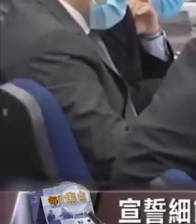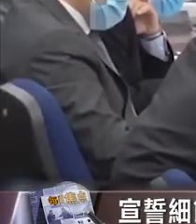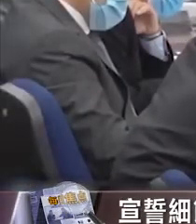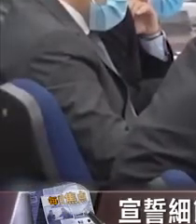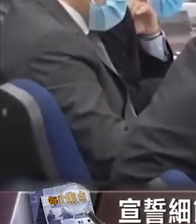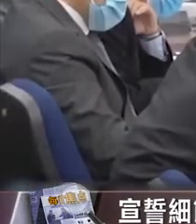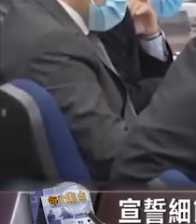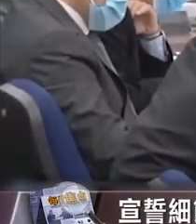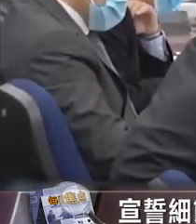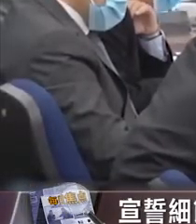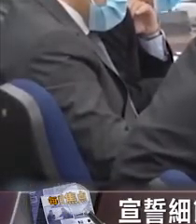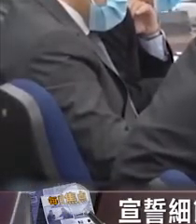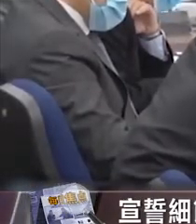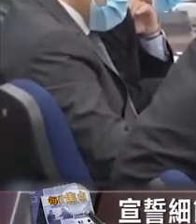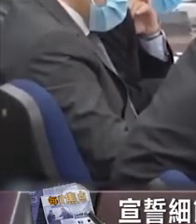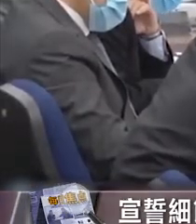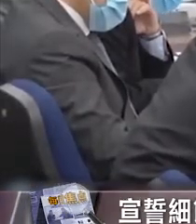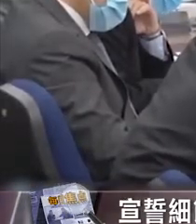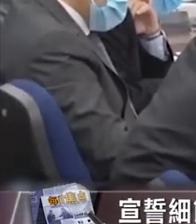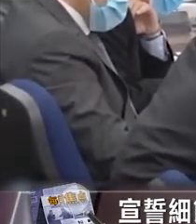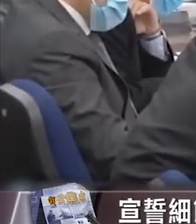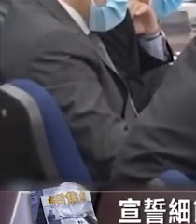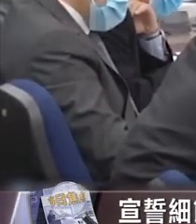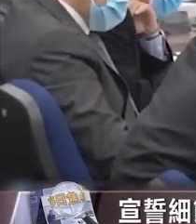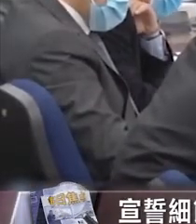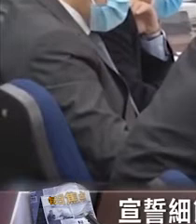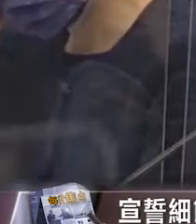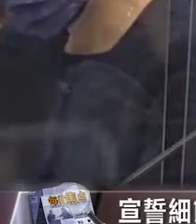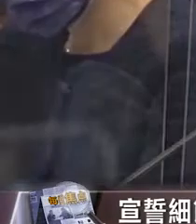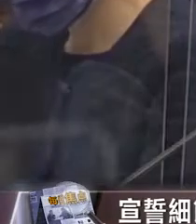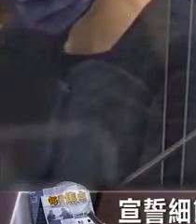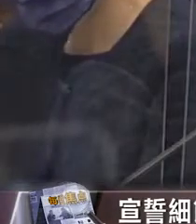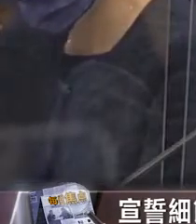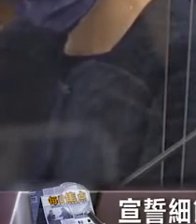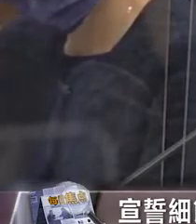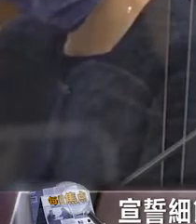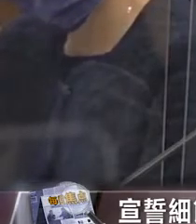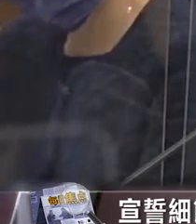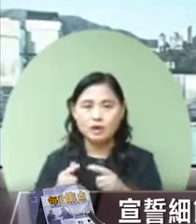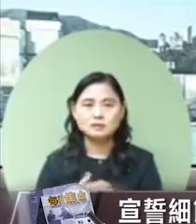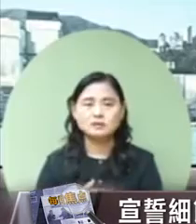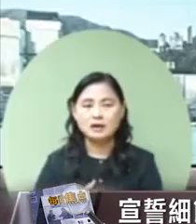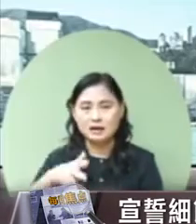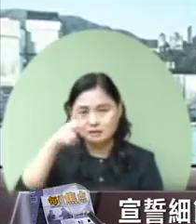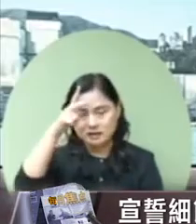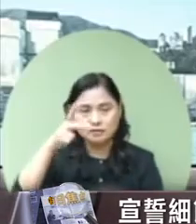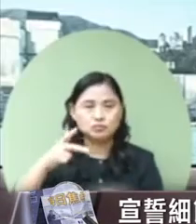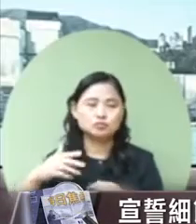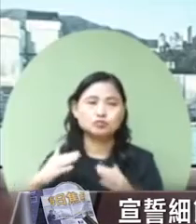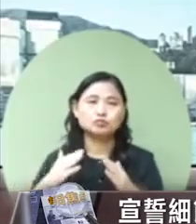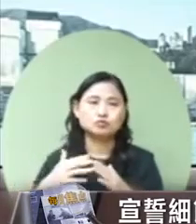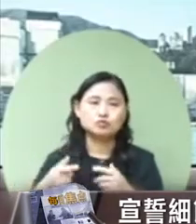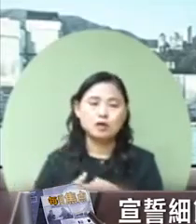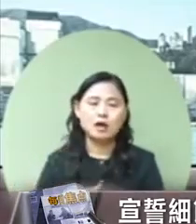局局長徐英偉就指，會以當天起計停發薪津，沒提及會追討。 如果他們喪失了資格